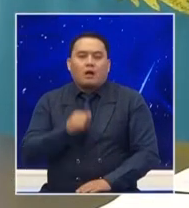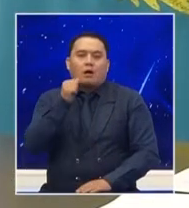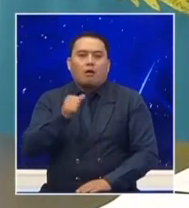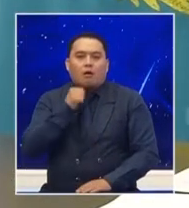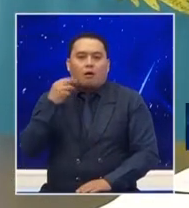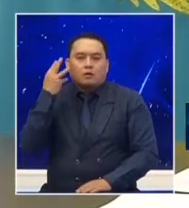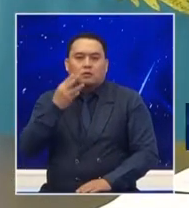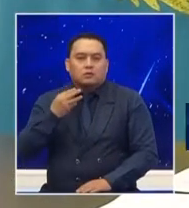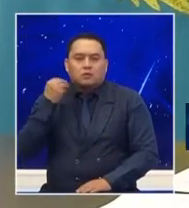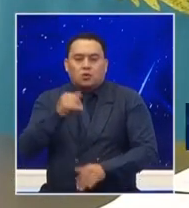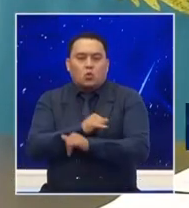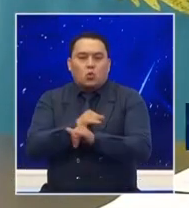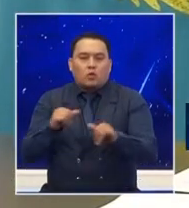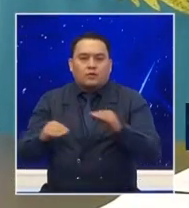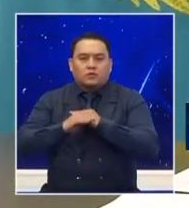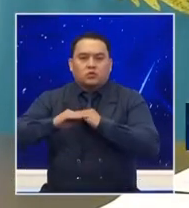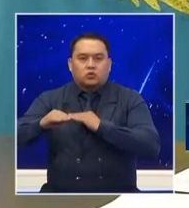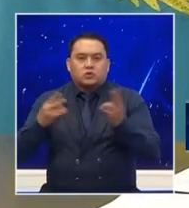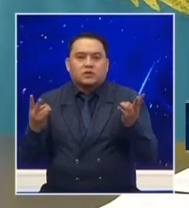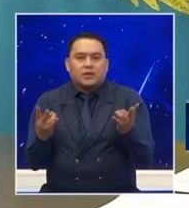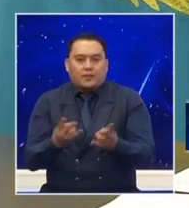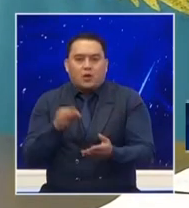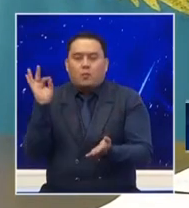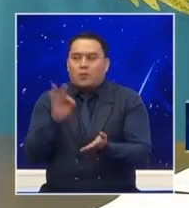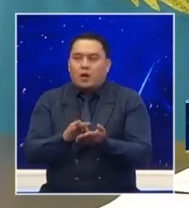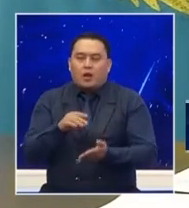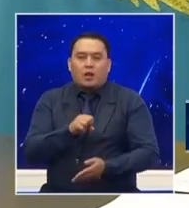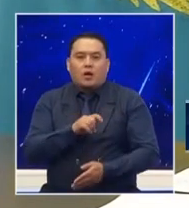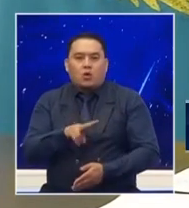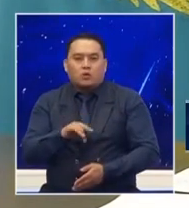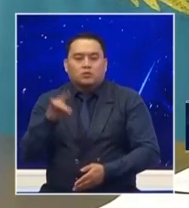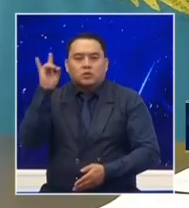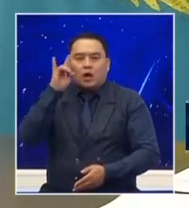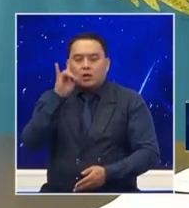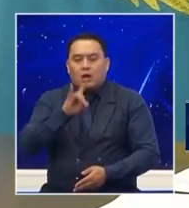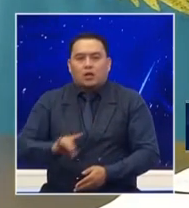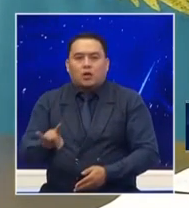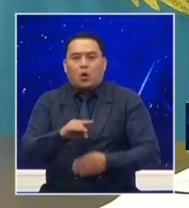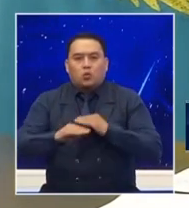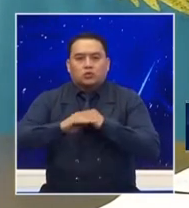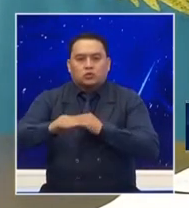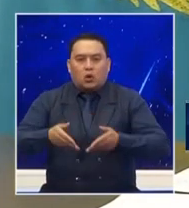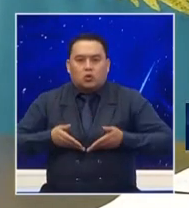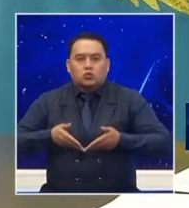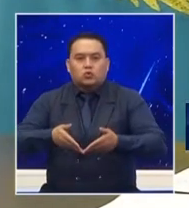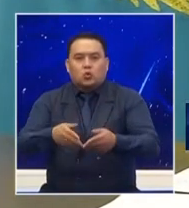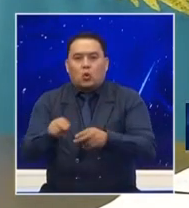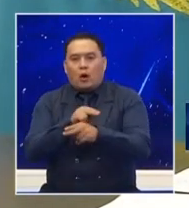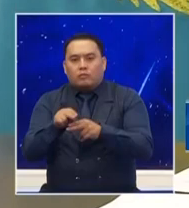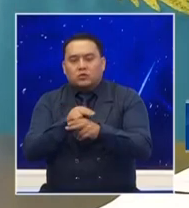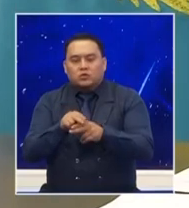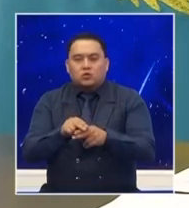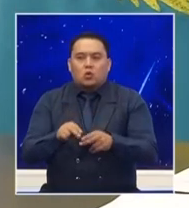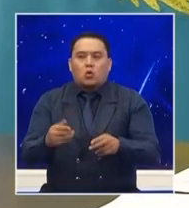қызылшасының көлемін арттыру үшін суармалы жерлер керек. Осы мақсатта Алакөл, Сарқан, Ақсу аудандарындағы ирригациялық жүйелерді қалпына